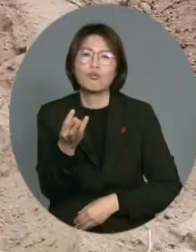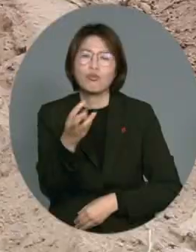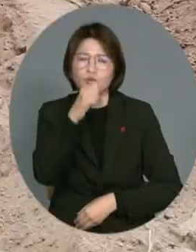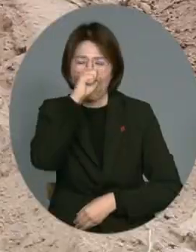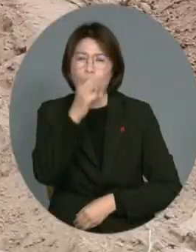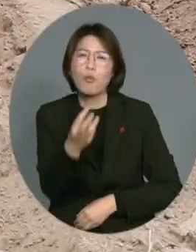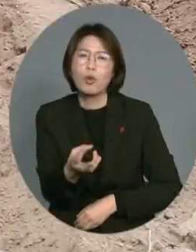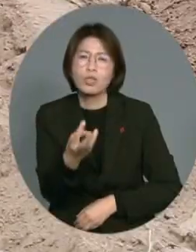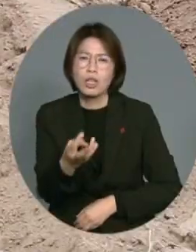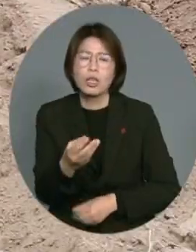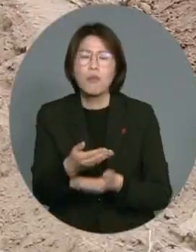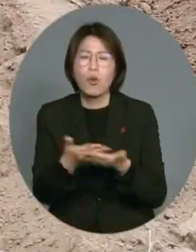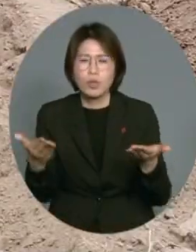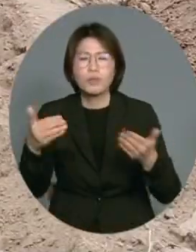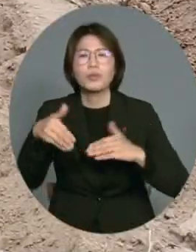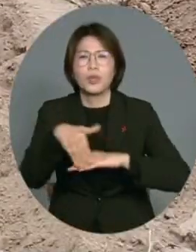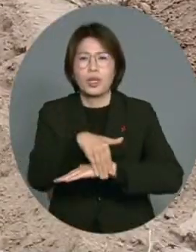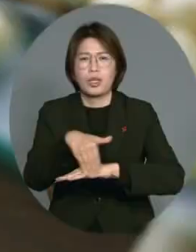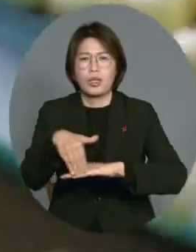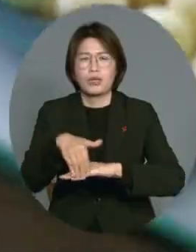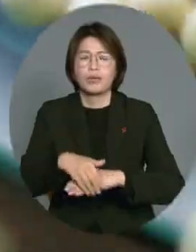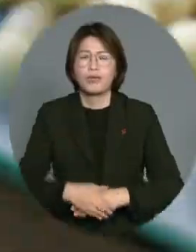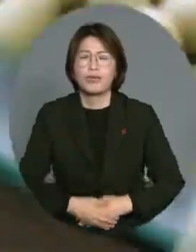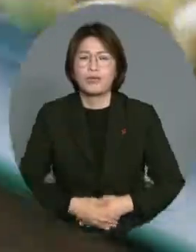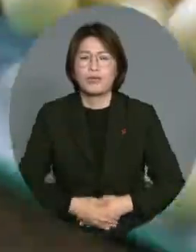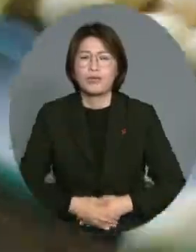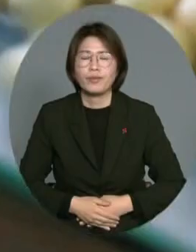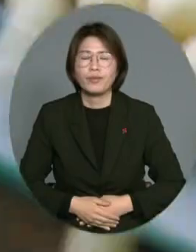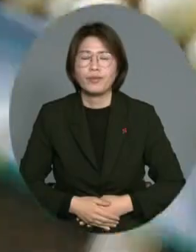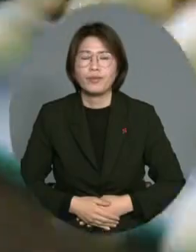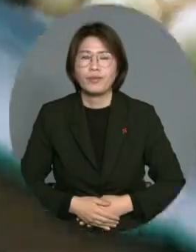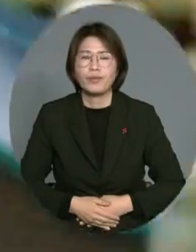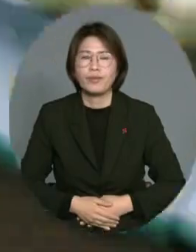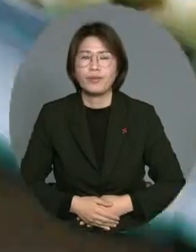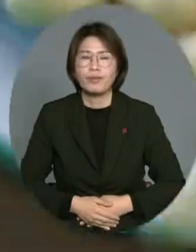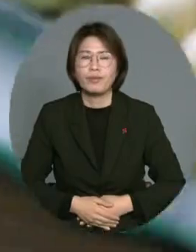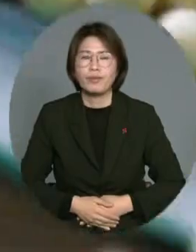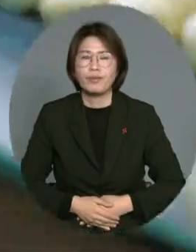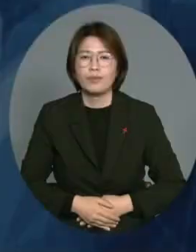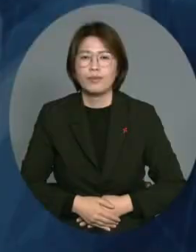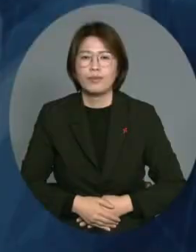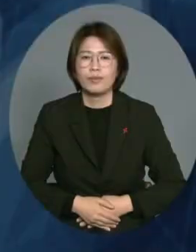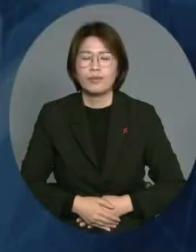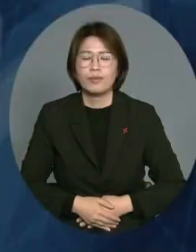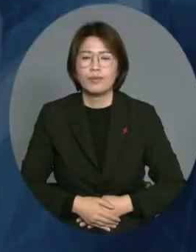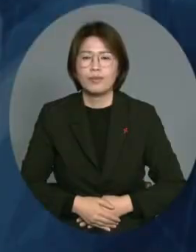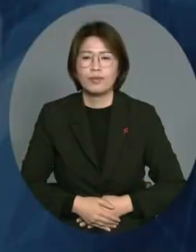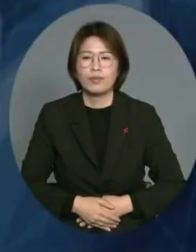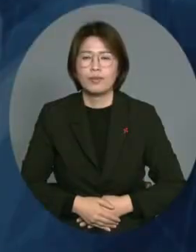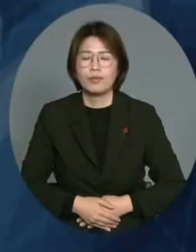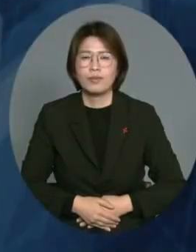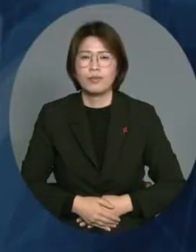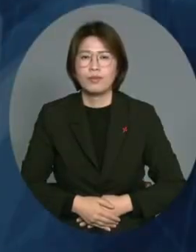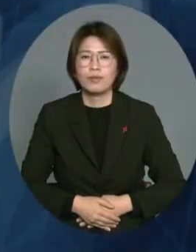종자를 적극 보급할 계획입니다. MBC 뉴스 김건엽입니다.